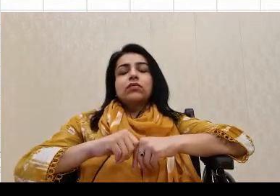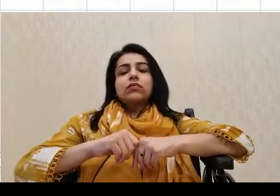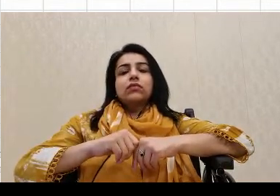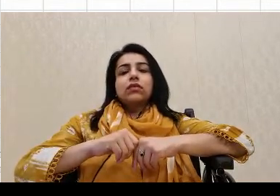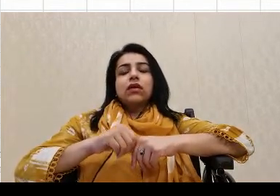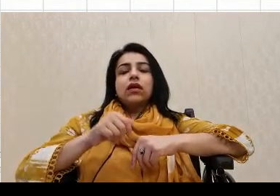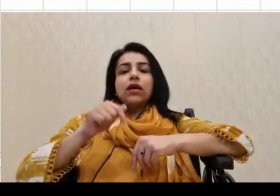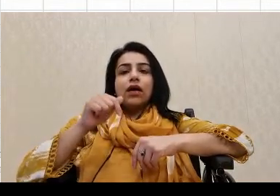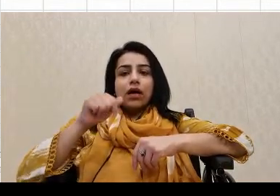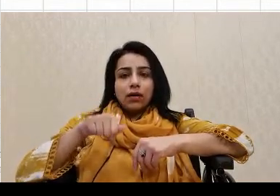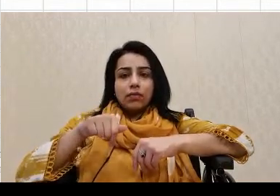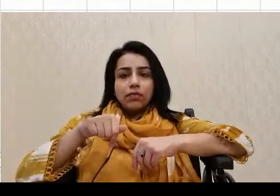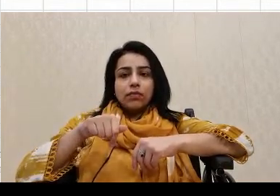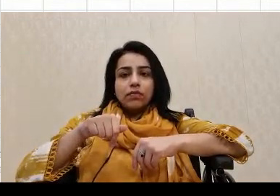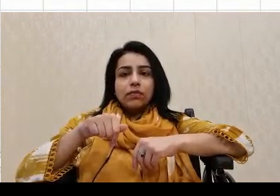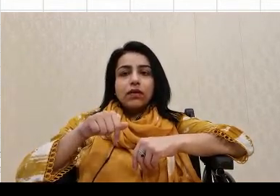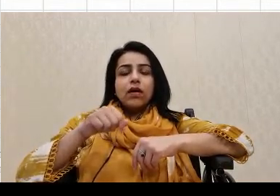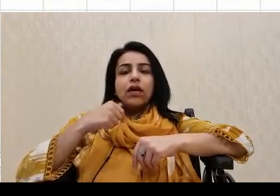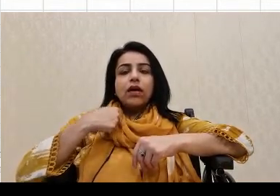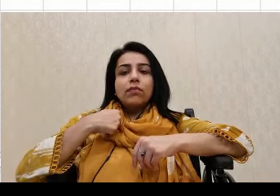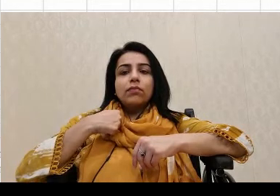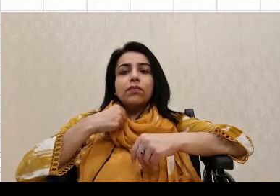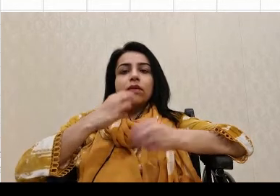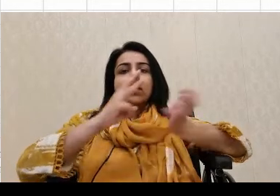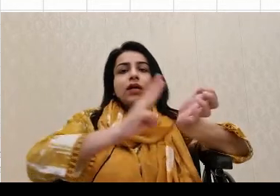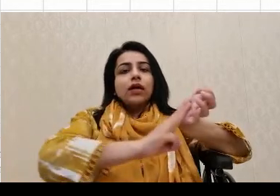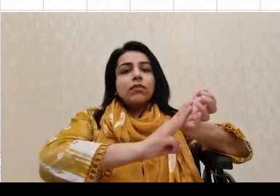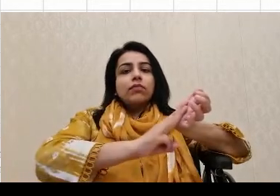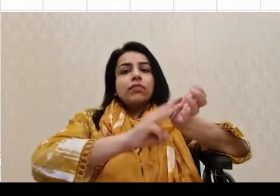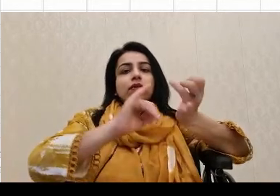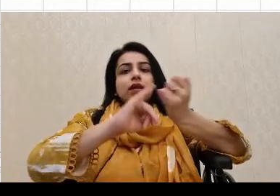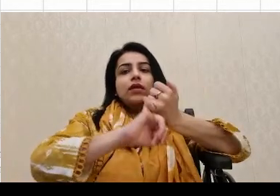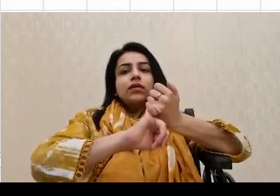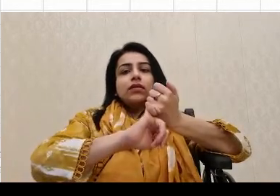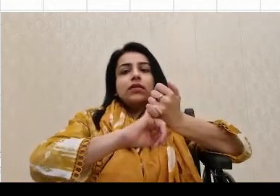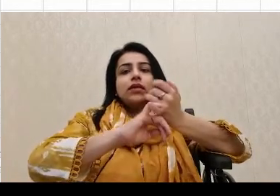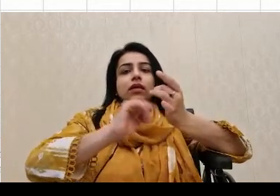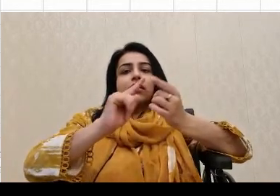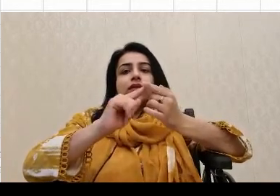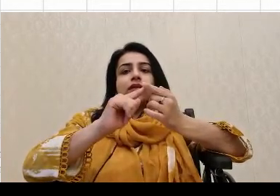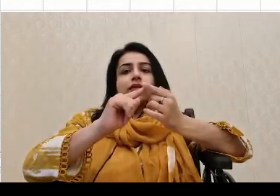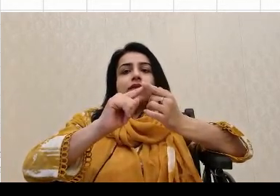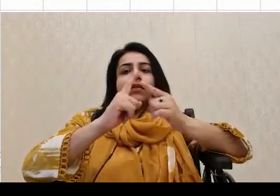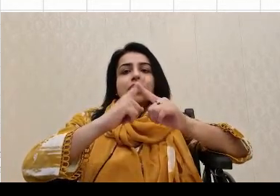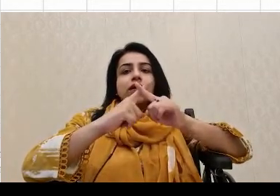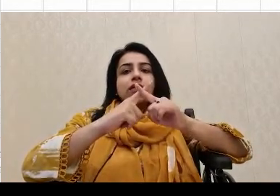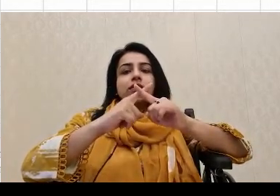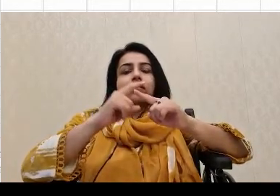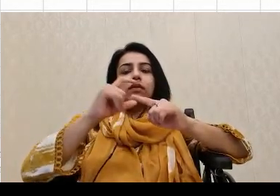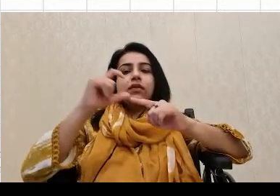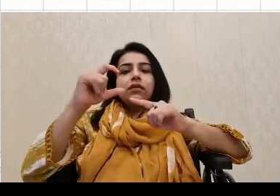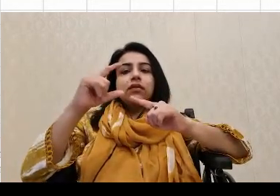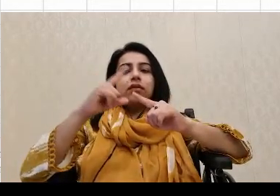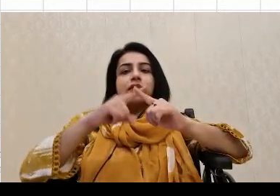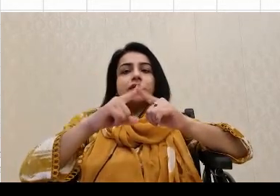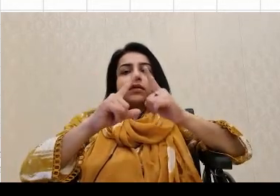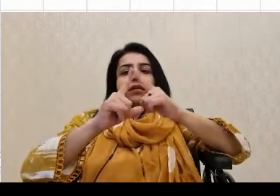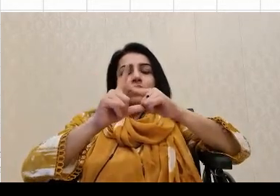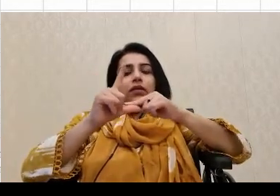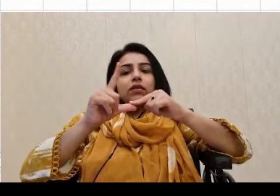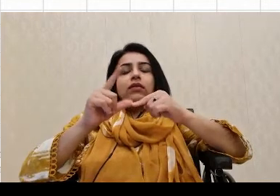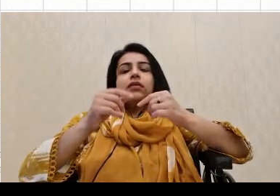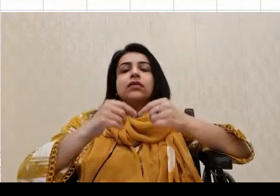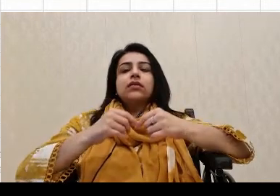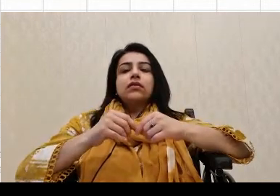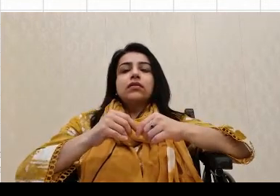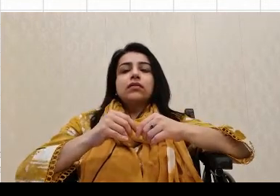के अंदर-अंदर जो है वो आप जो भी अपनी प्रॉब्लम जो है वो इसमें पुट करते थे, इसमें इसके सामने रखते थे, ये फ़ौरन जो